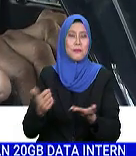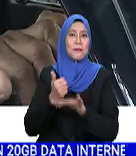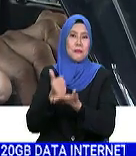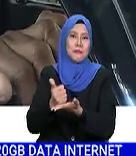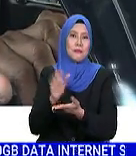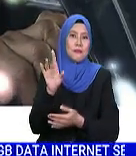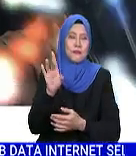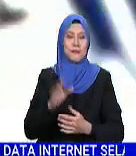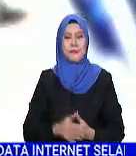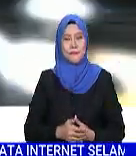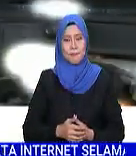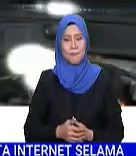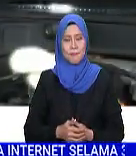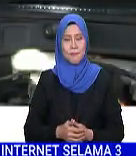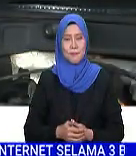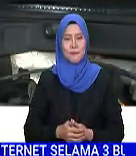insyaAllah.